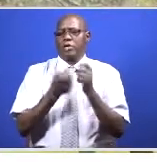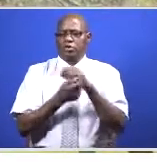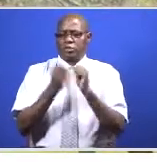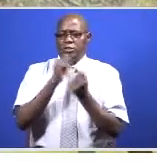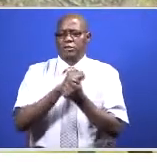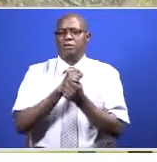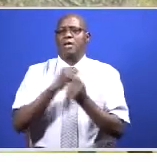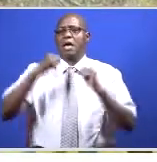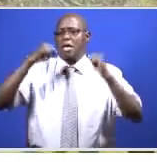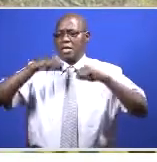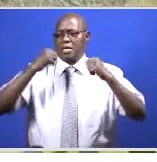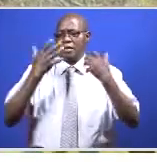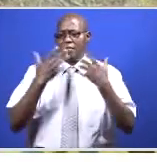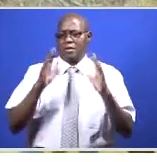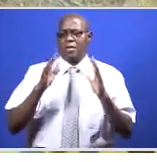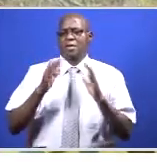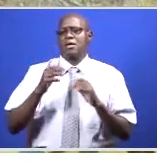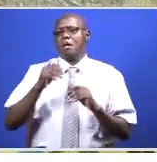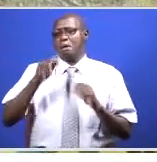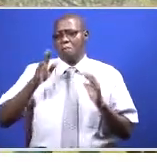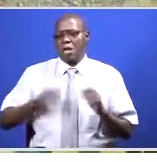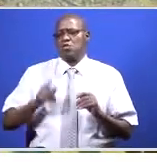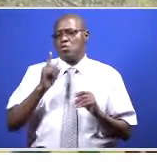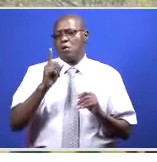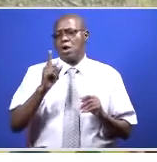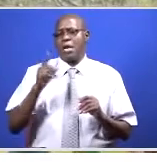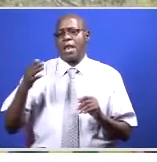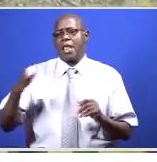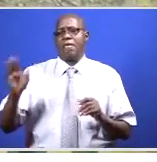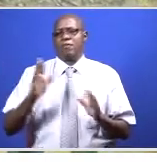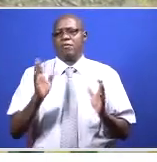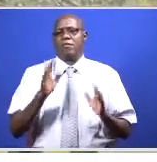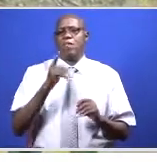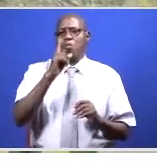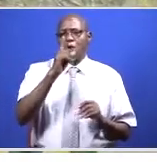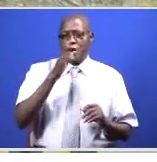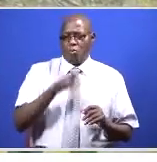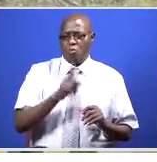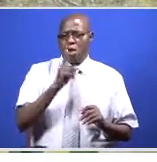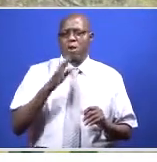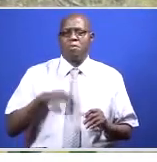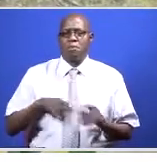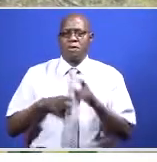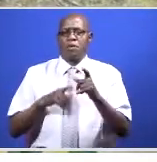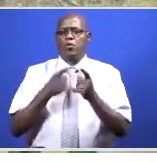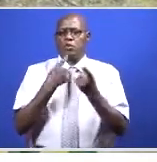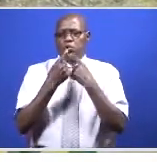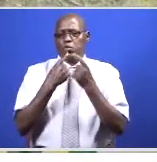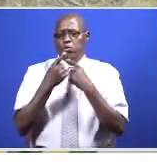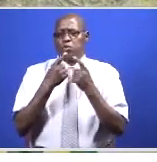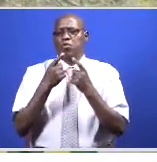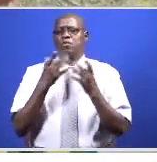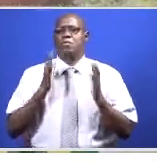hatutaki kuwacha mtu yeyote nyuma. Nimesikia wale wamezungumza hapa, ule mama ameongea kwa niaba ya wale watu wale